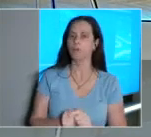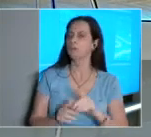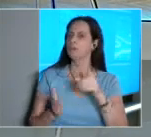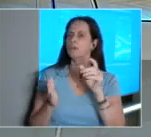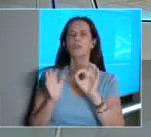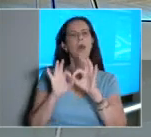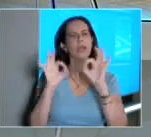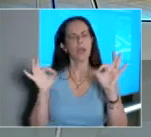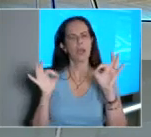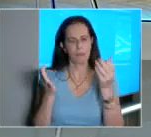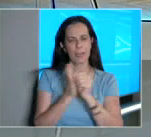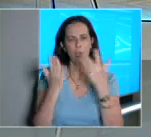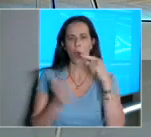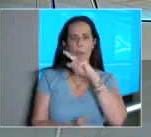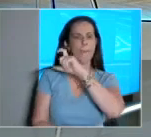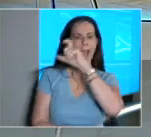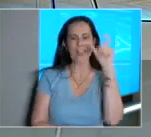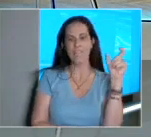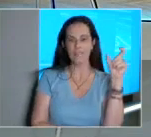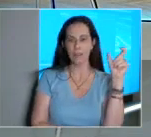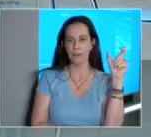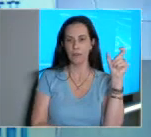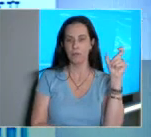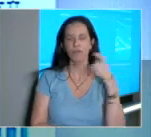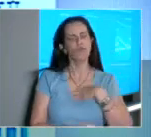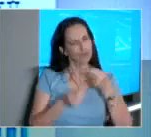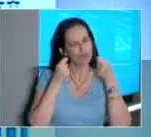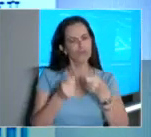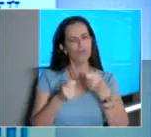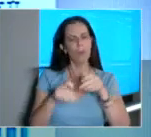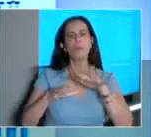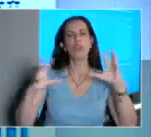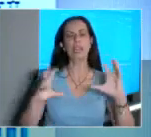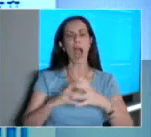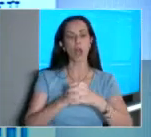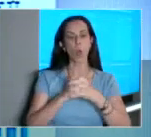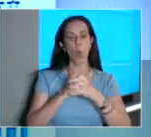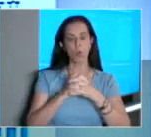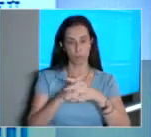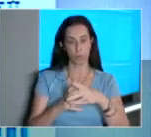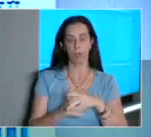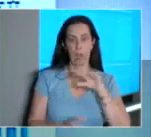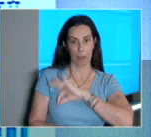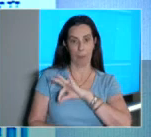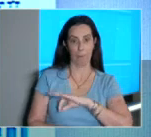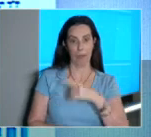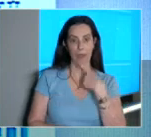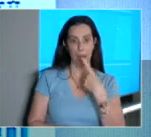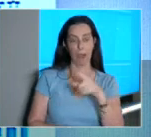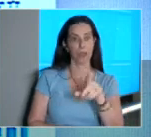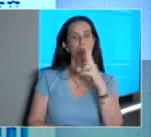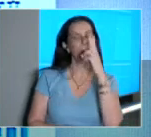הכותרת, נתחיל עם הכותרת הראשית של מעריב. אכפה ממשלת אחדות, כך אומר יושב ראש ישראל ביתנו אביגדור ליברמן,